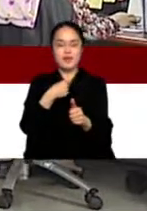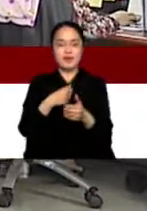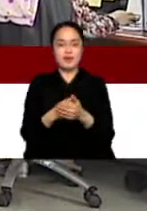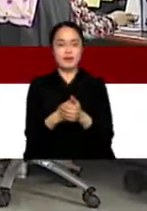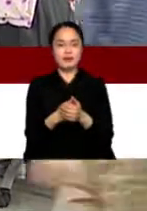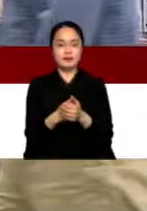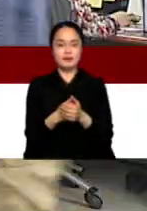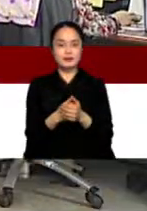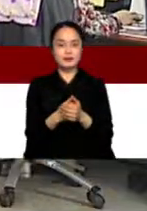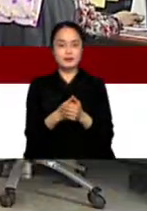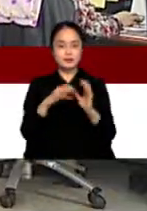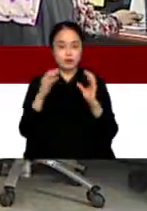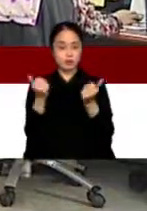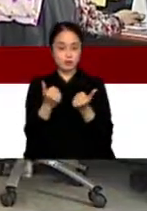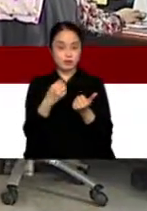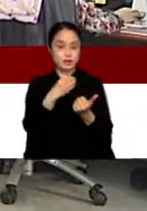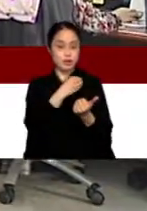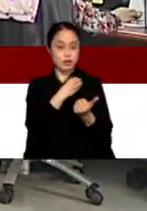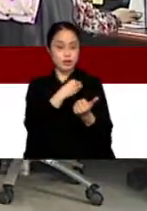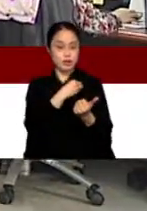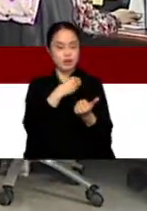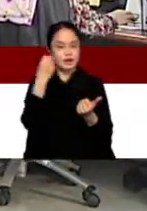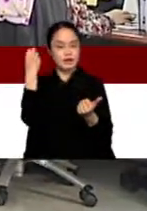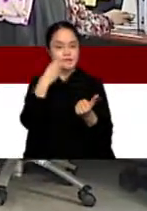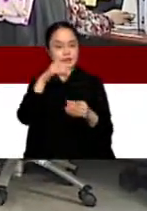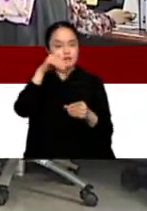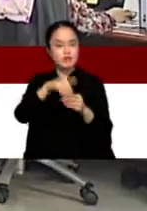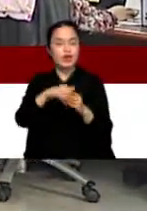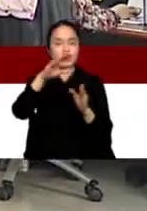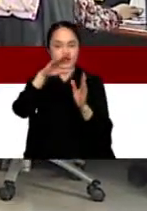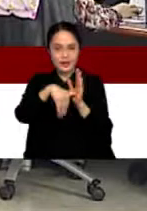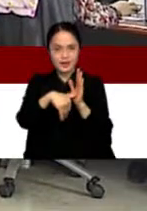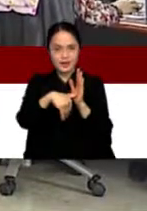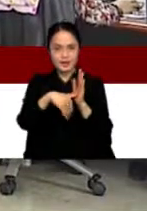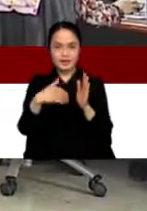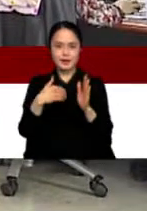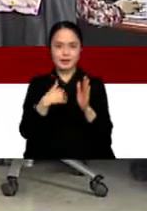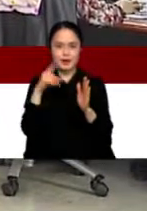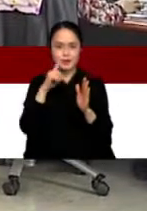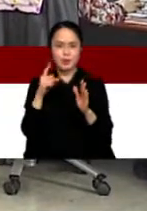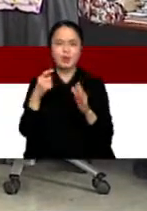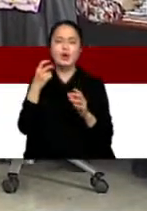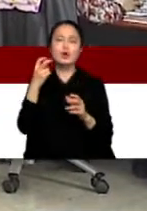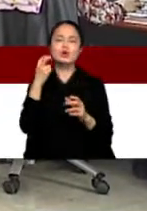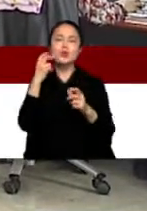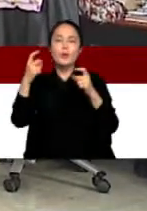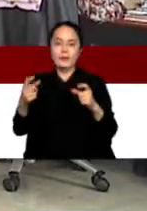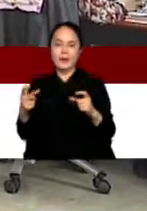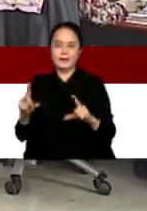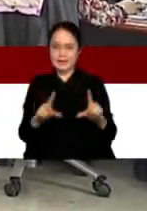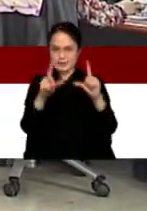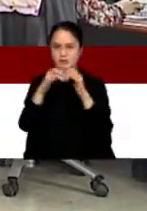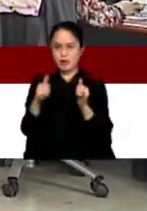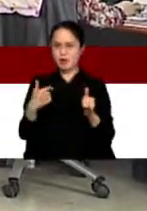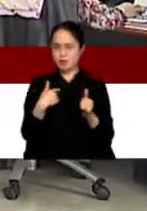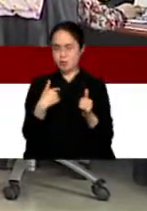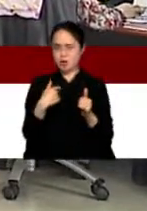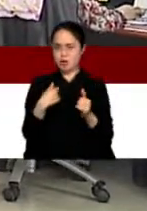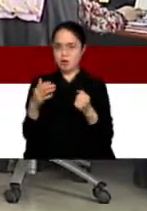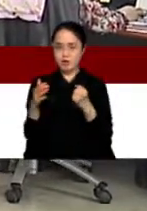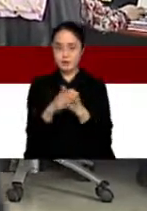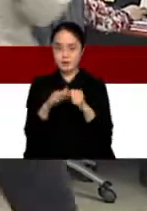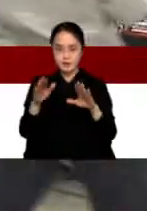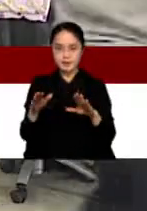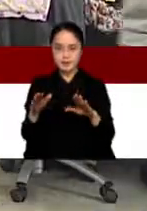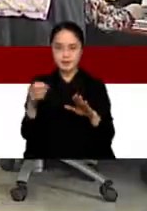국회의원 재선거에서 꼭 지역 사람 출신 송파 사람이 기어코 지난번에 잃었던 한석을